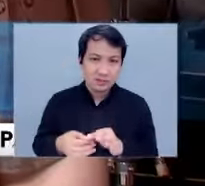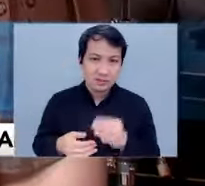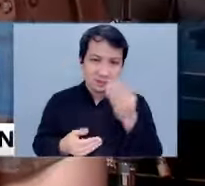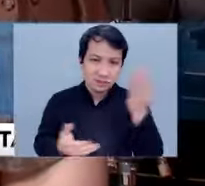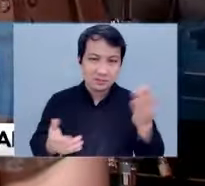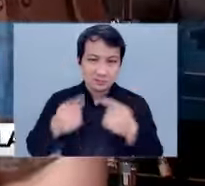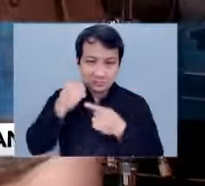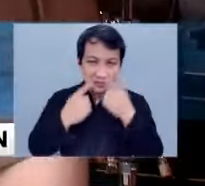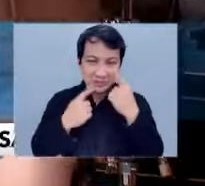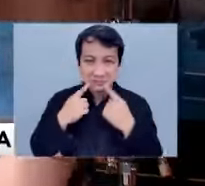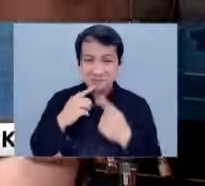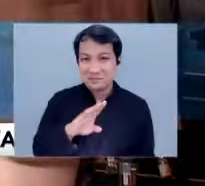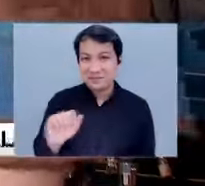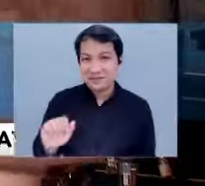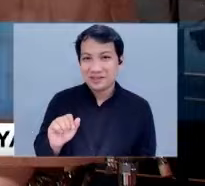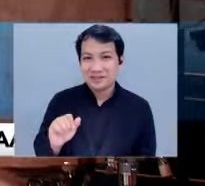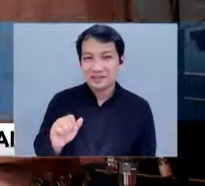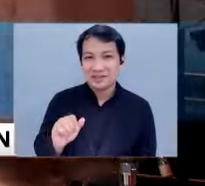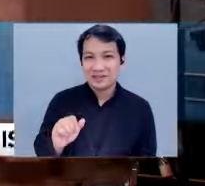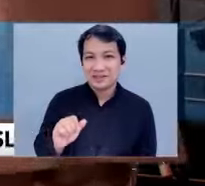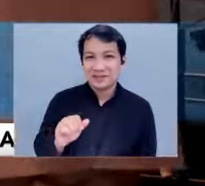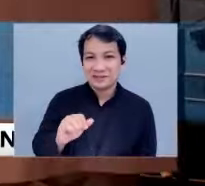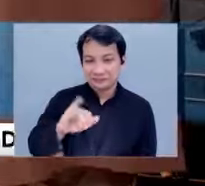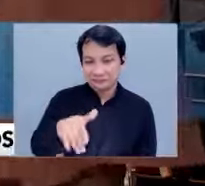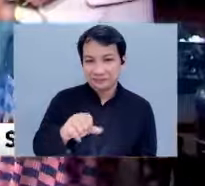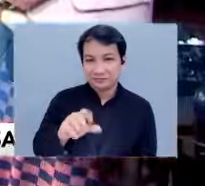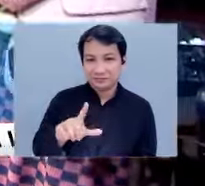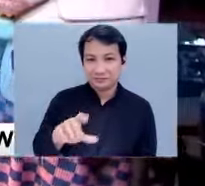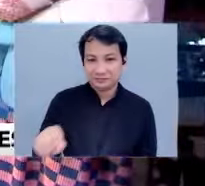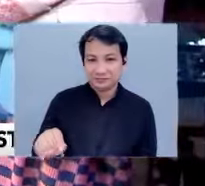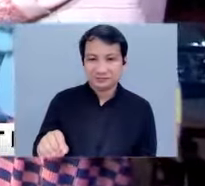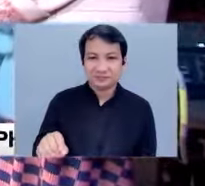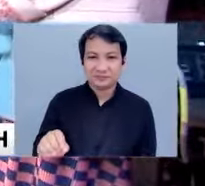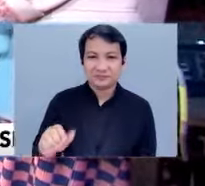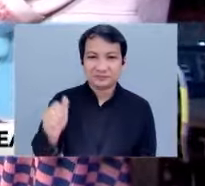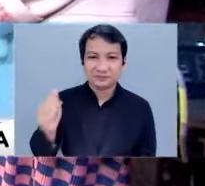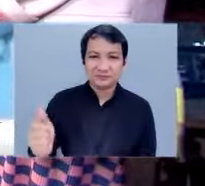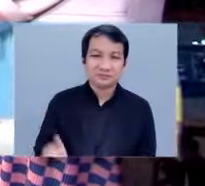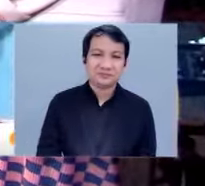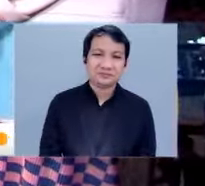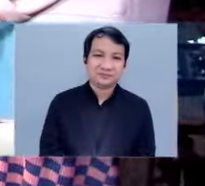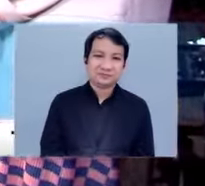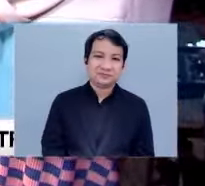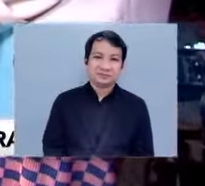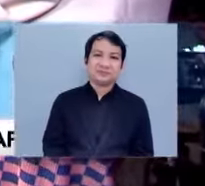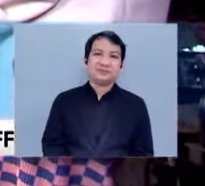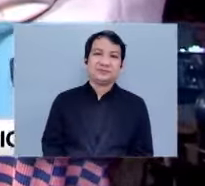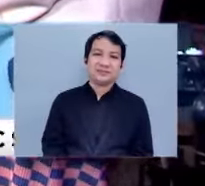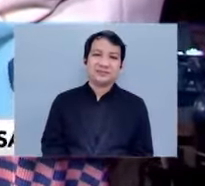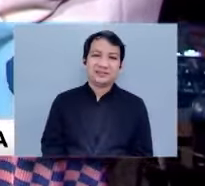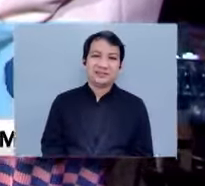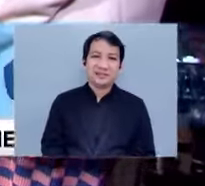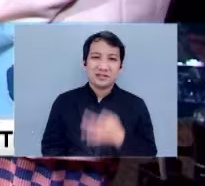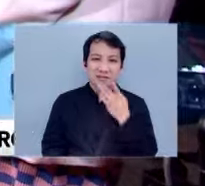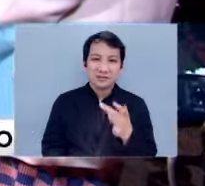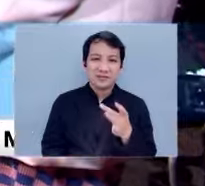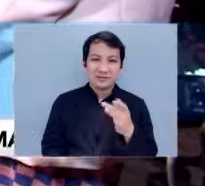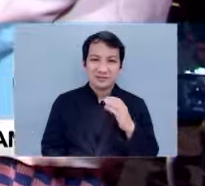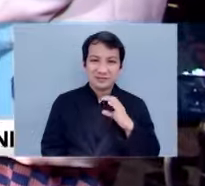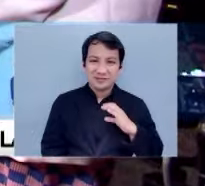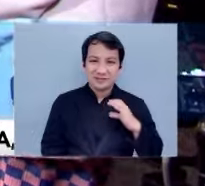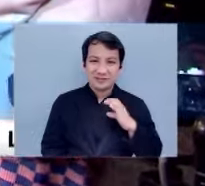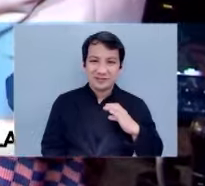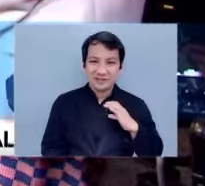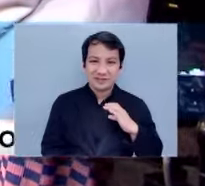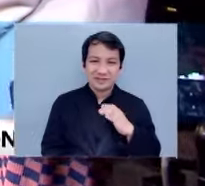Bea at nila Ida ni John Lloyd. Ba't nagtuturoan kayo? Bakit tinuturo niya si Tony? Sino favorite character mo? Wow! Bukod kay